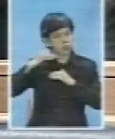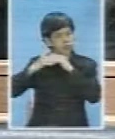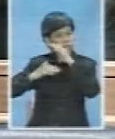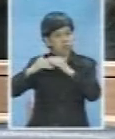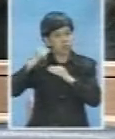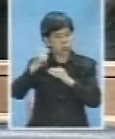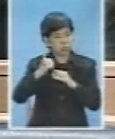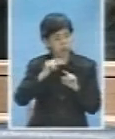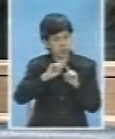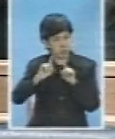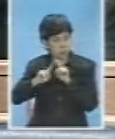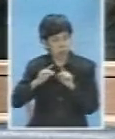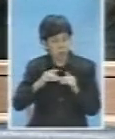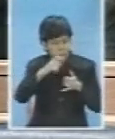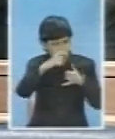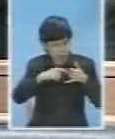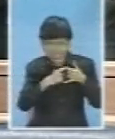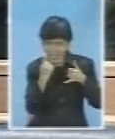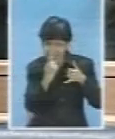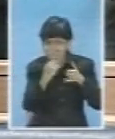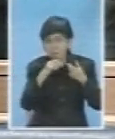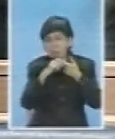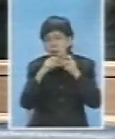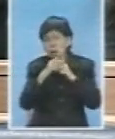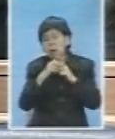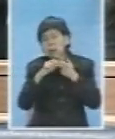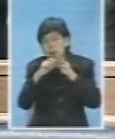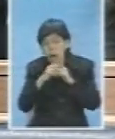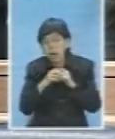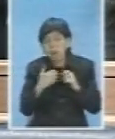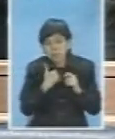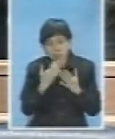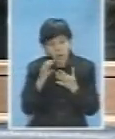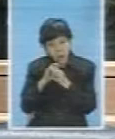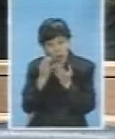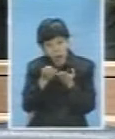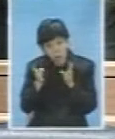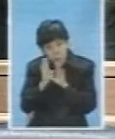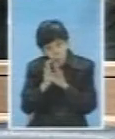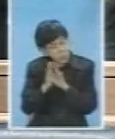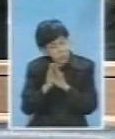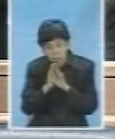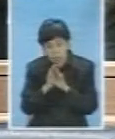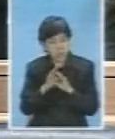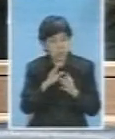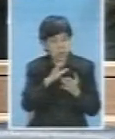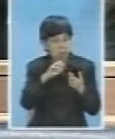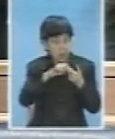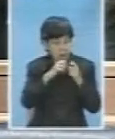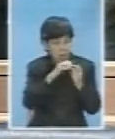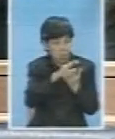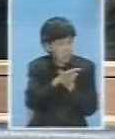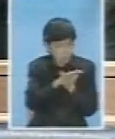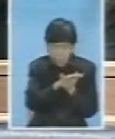านเพราะปัญหาของคนคนหนึ่งไม่ใช่เป็นปัญหาของครอบครัวหนึ่งแล้วไม่ใช่เป็นปัญหาของโรงเรียนใดโรงเรียนหนึ่ง